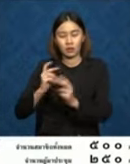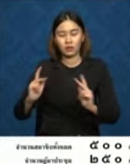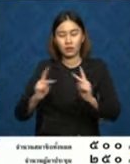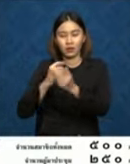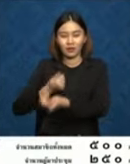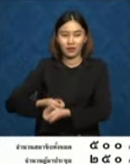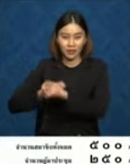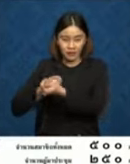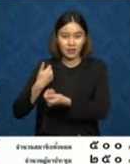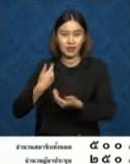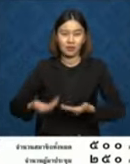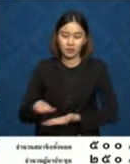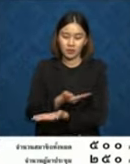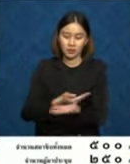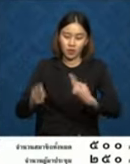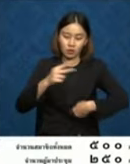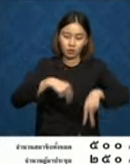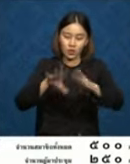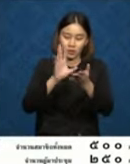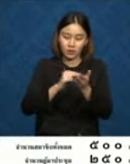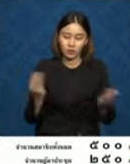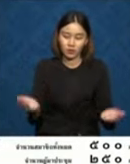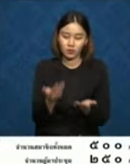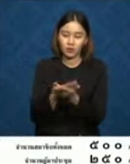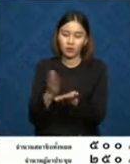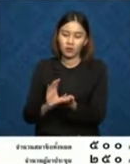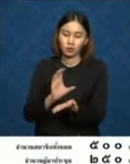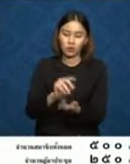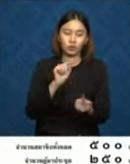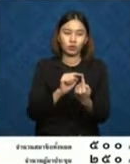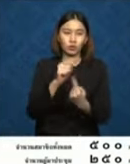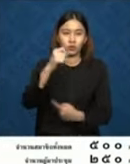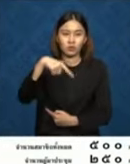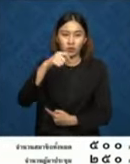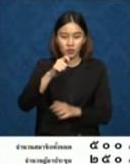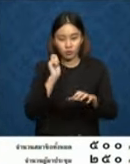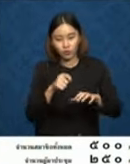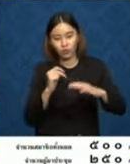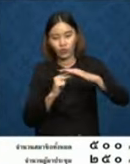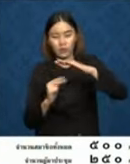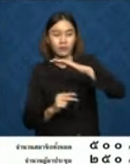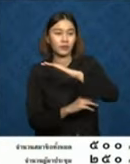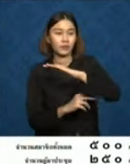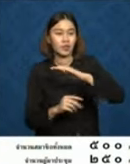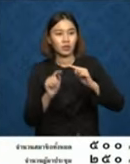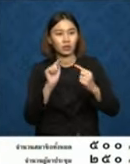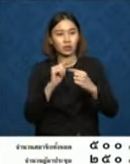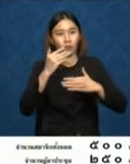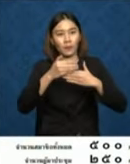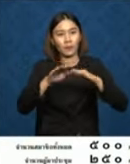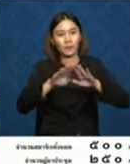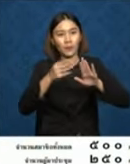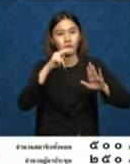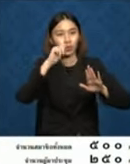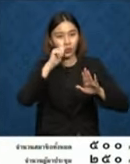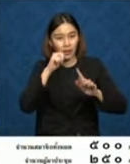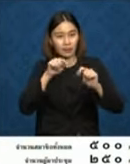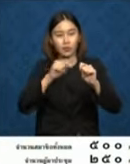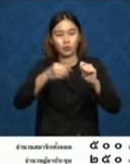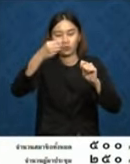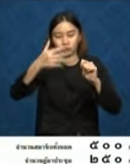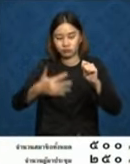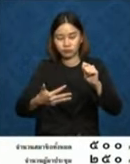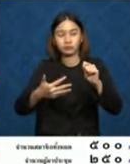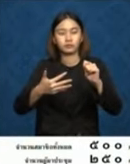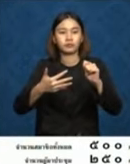านได้พิจารณาสำรวจตรวจสอบและสนับสนุนงบประมาณในการซ่อมแซมประตูกั้นน้ำระบายน้ำในพื้นที่ตำบลหานเทาตำบลดอนประดู่ตำบ